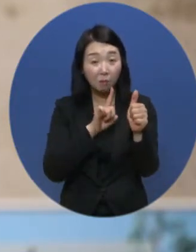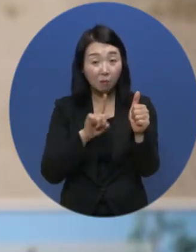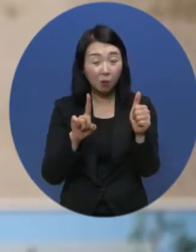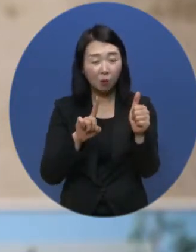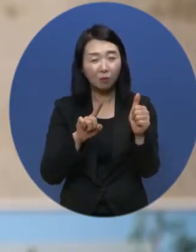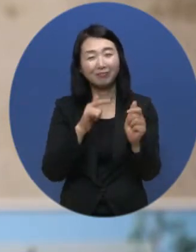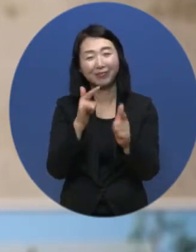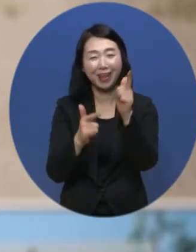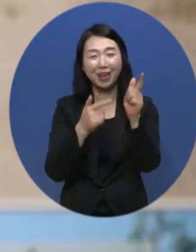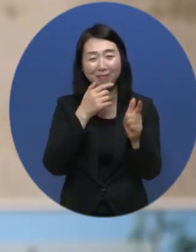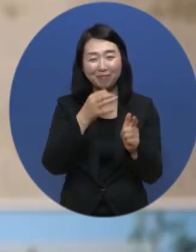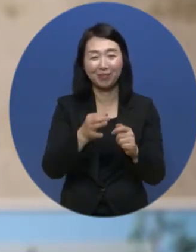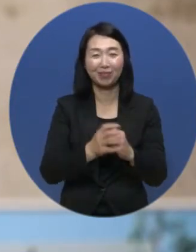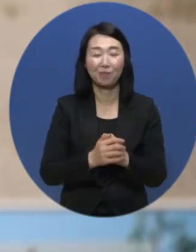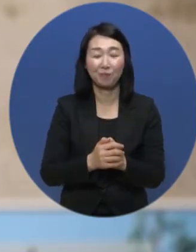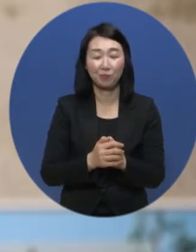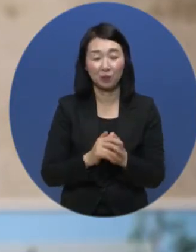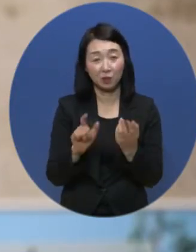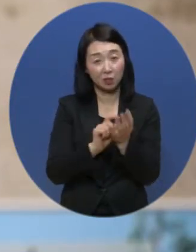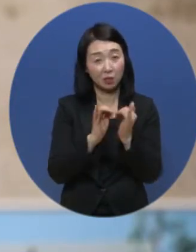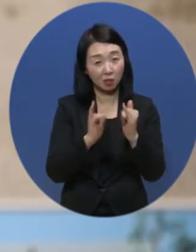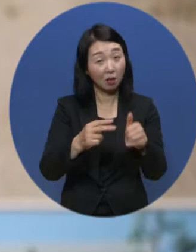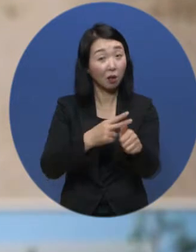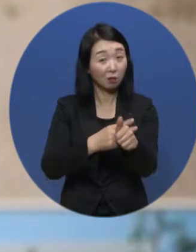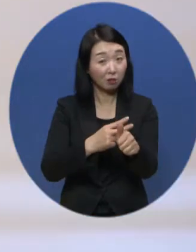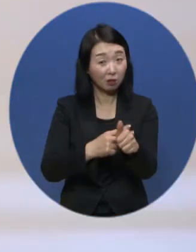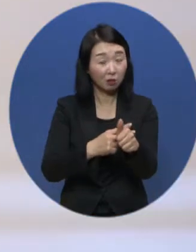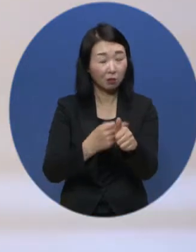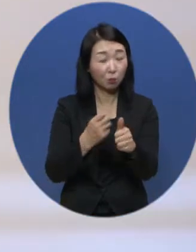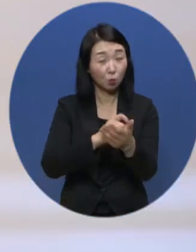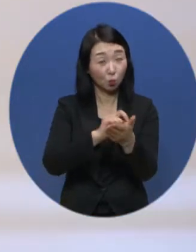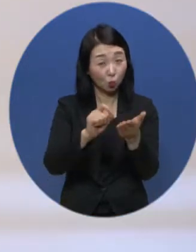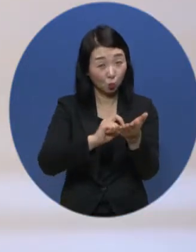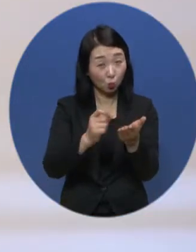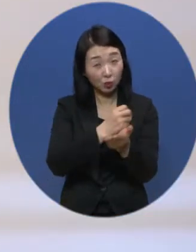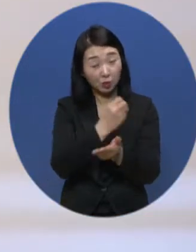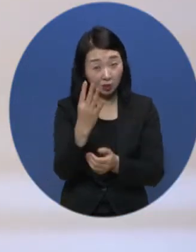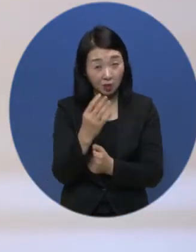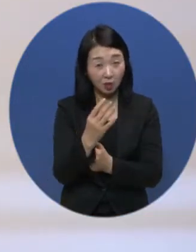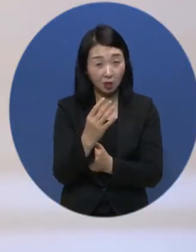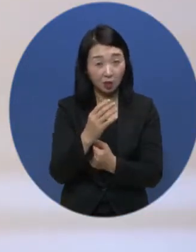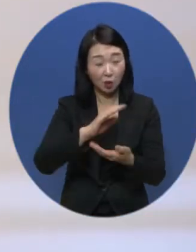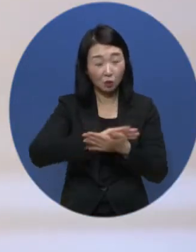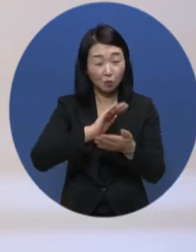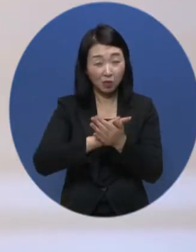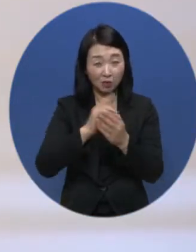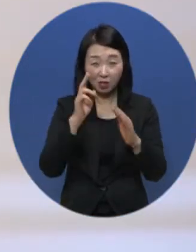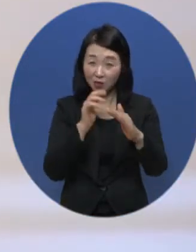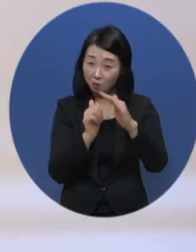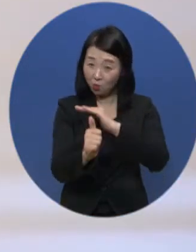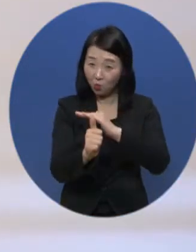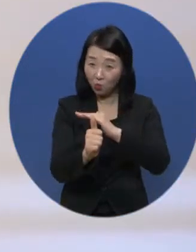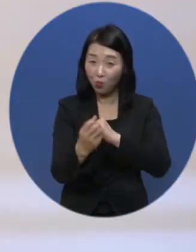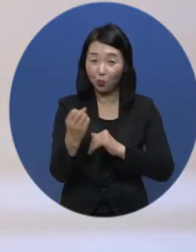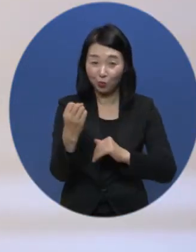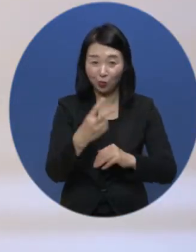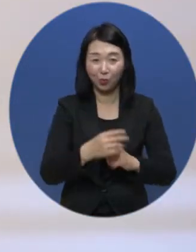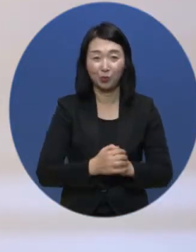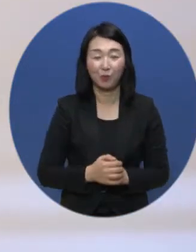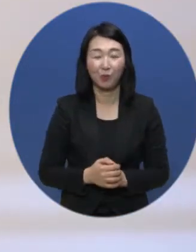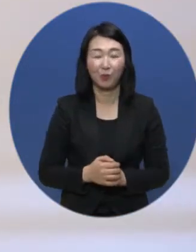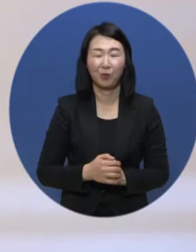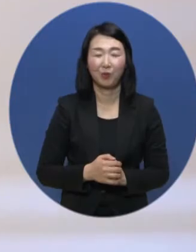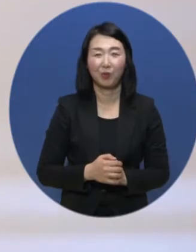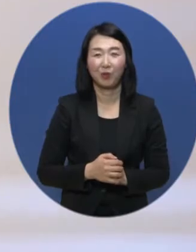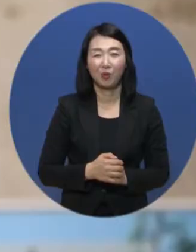해요. 작가, 선생님, 기자, 출판사 대표, 그리고